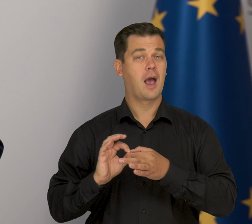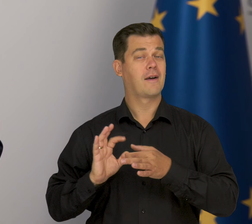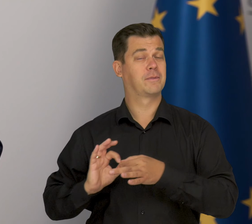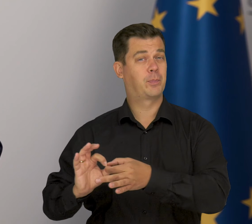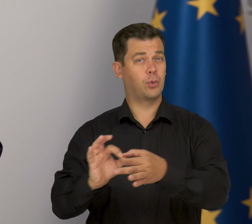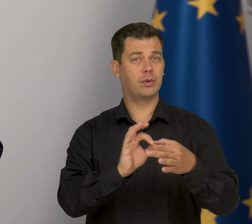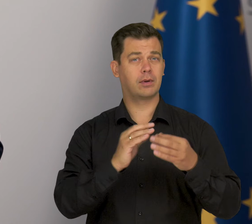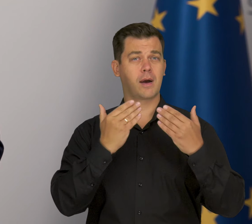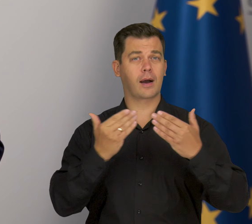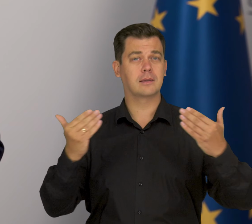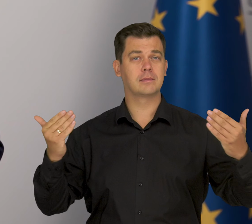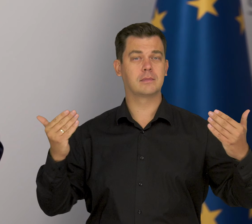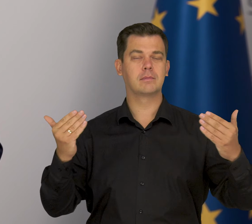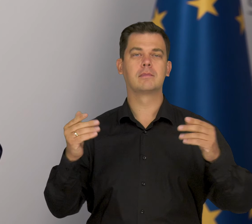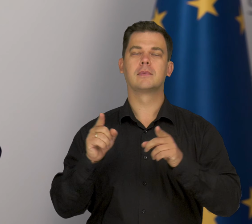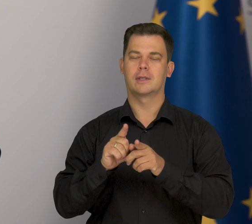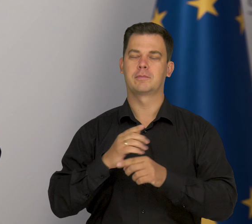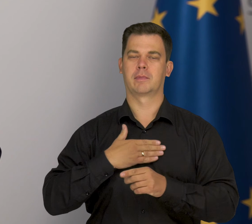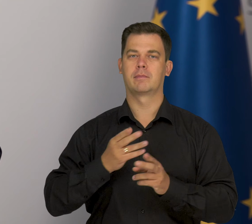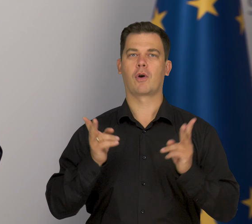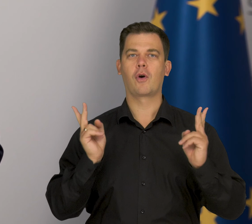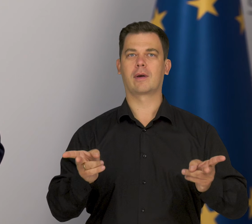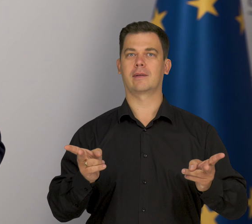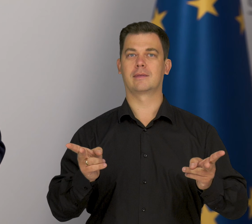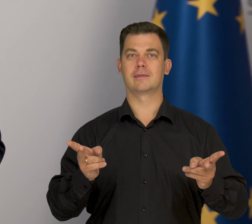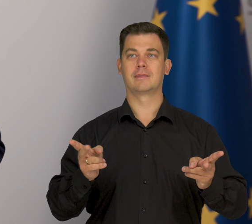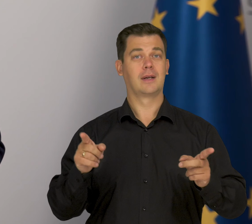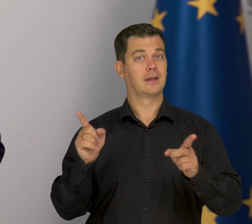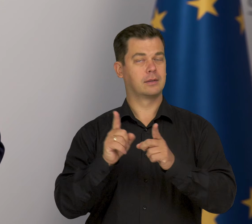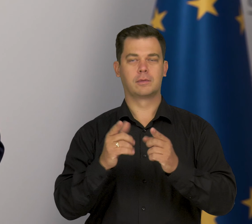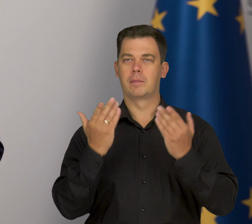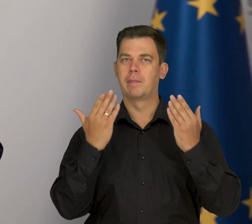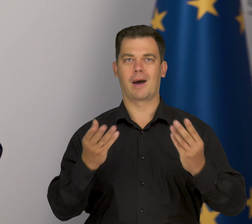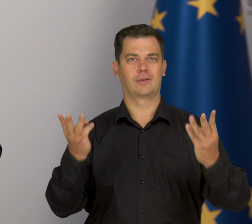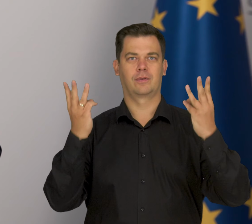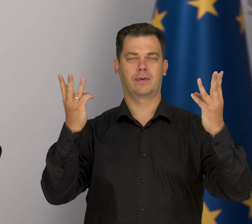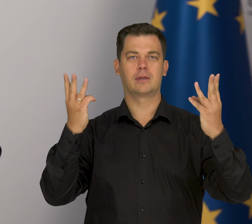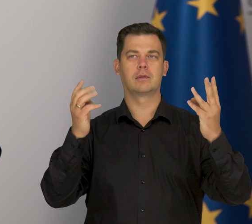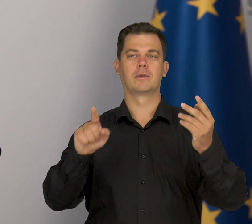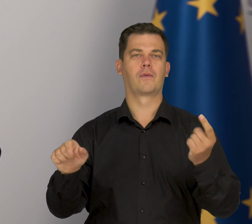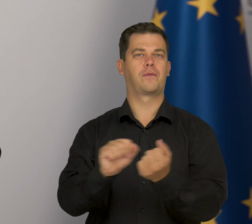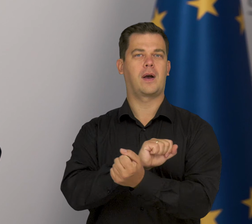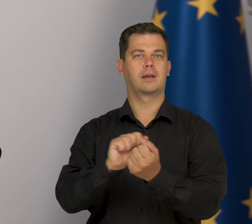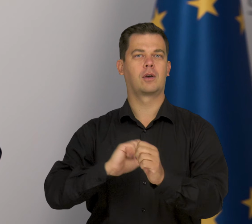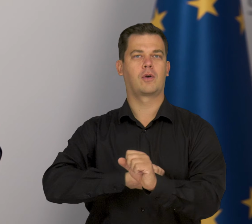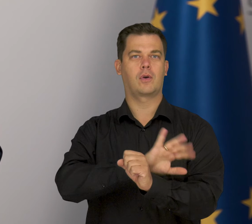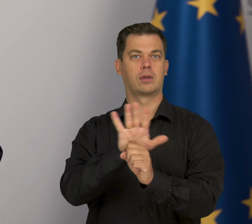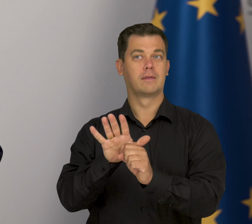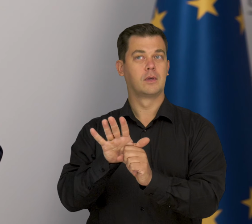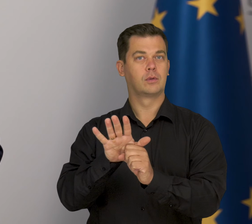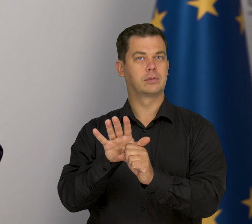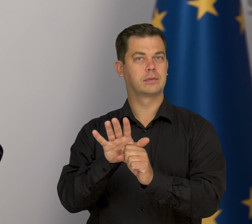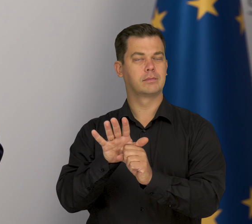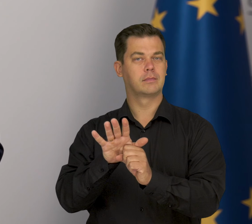Nasza wspólnota akademicka ma też konkretny i znaczący udział w walce z